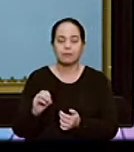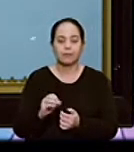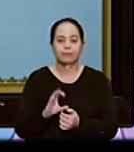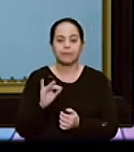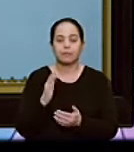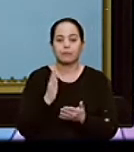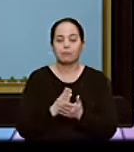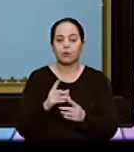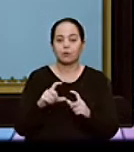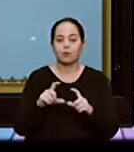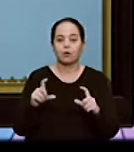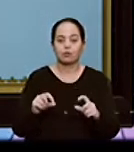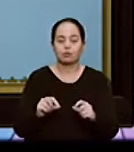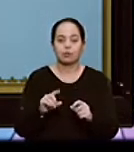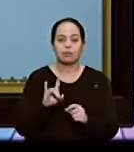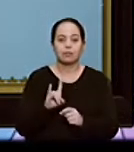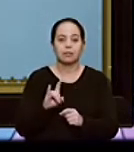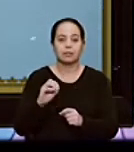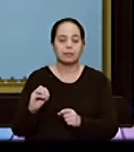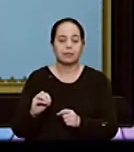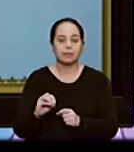окончание «ые», «ие».